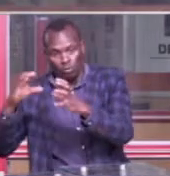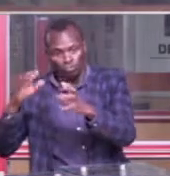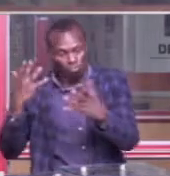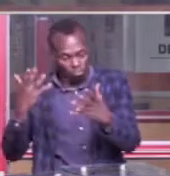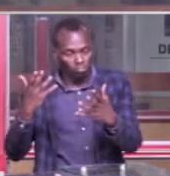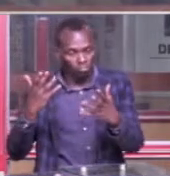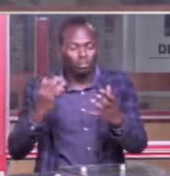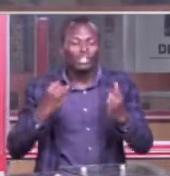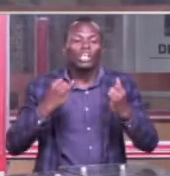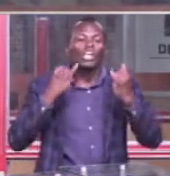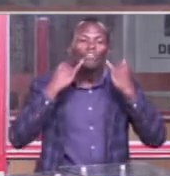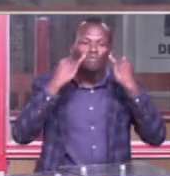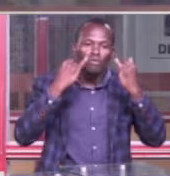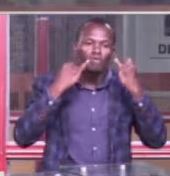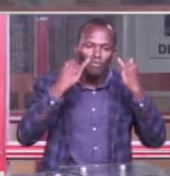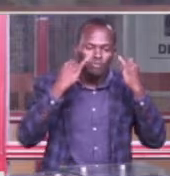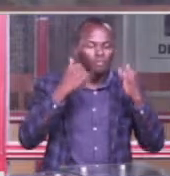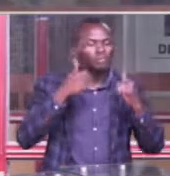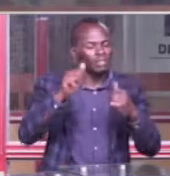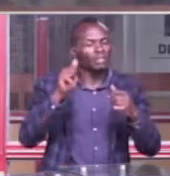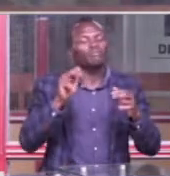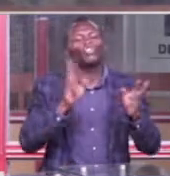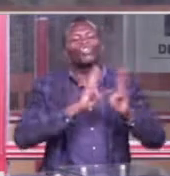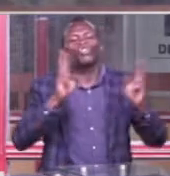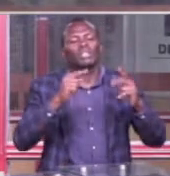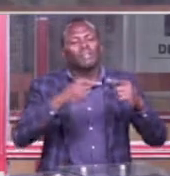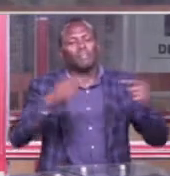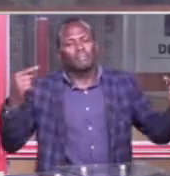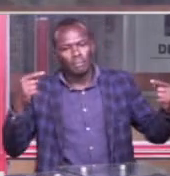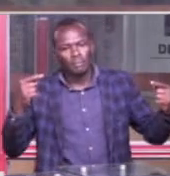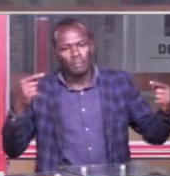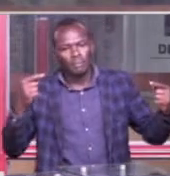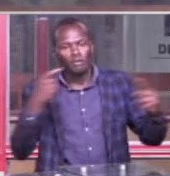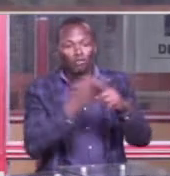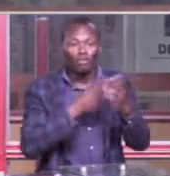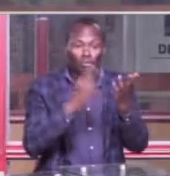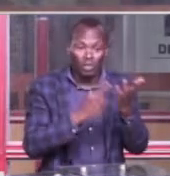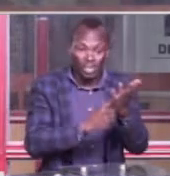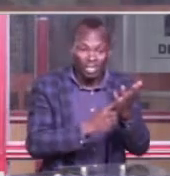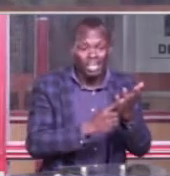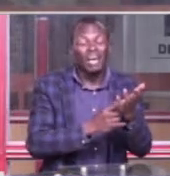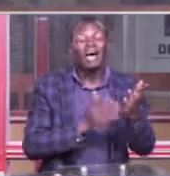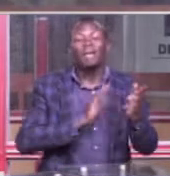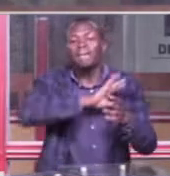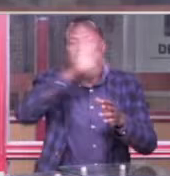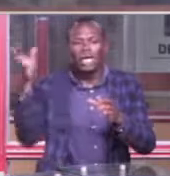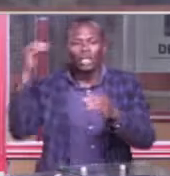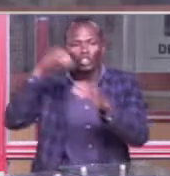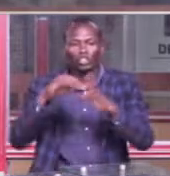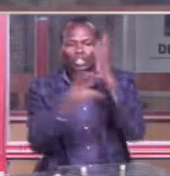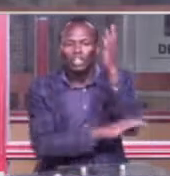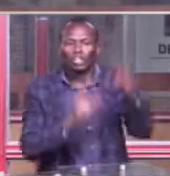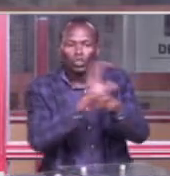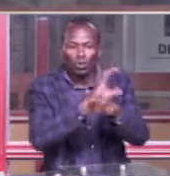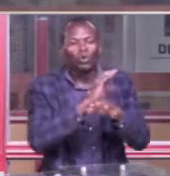Anite ajibwa mu bulamu bw'ensi. Bano Speaker Kadaga bagobeza ekiteeso kyabwe eky'okuteeka gavumenti kuninga okwongera